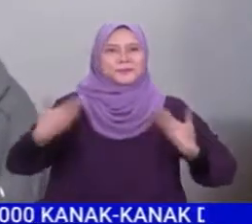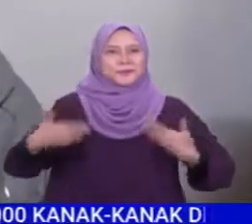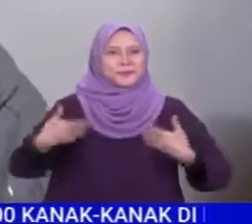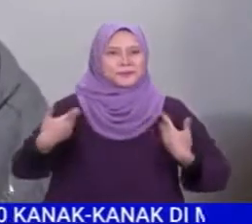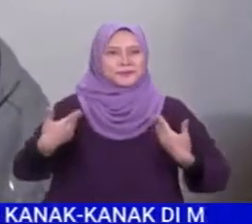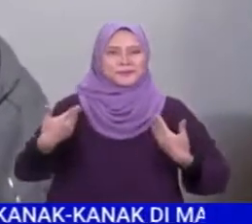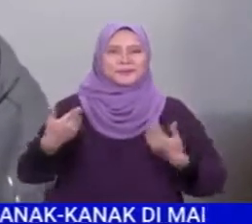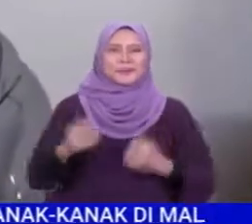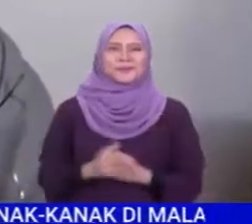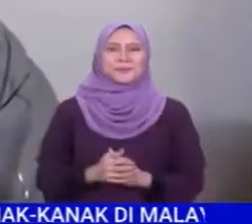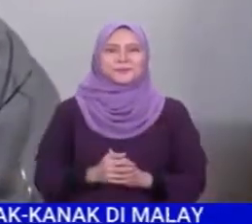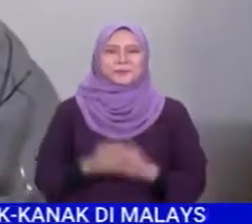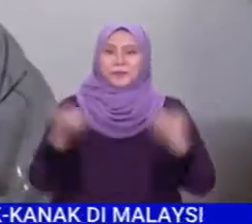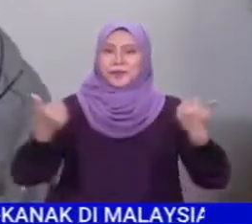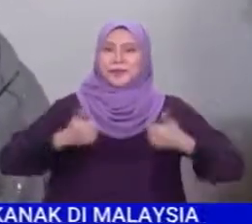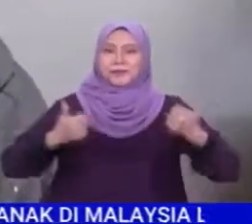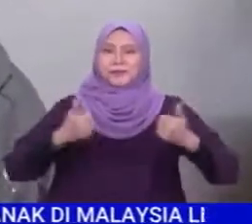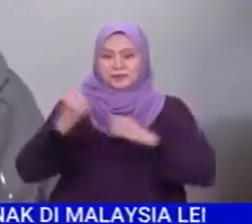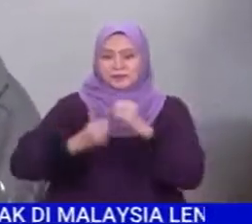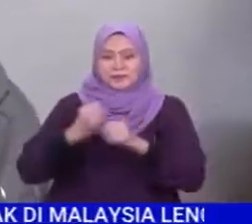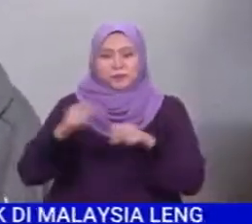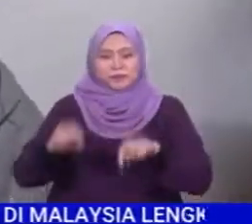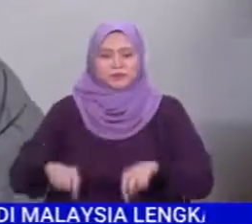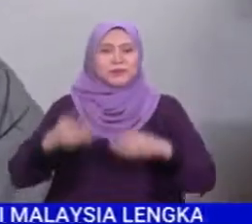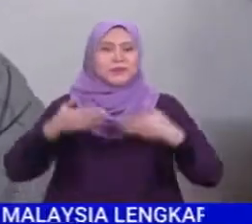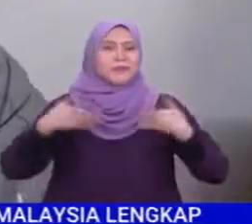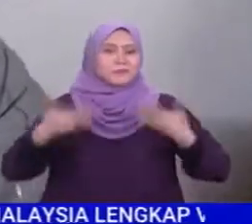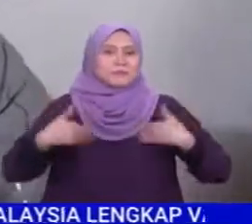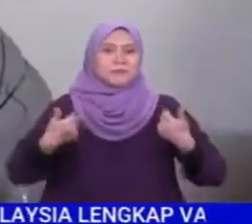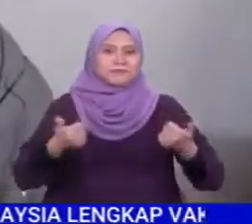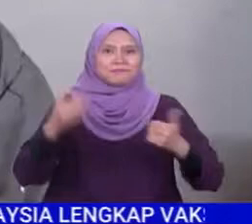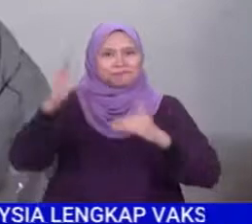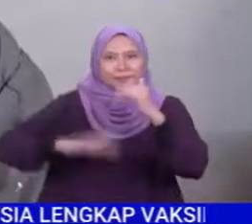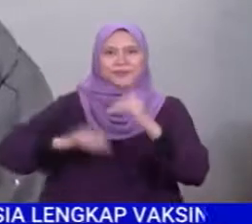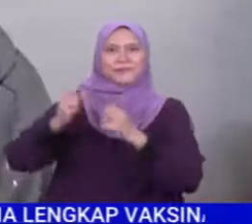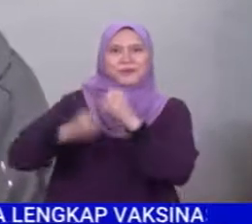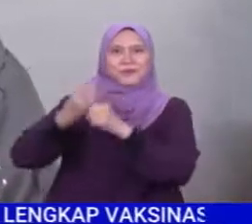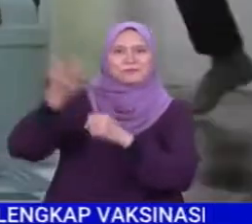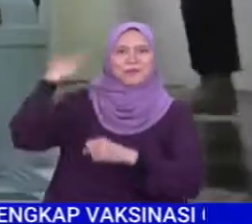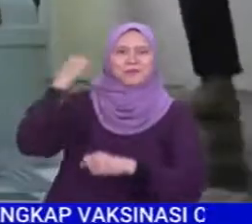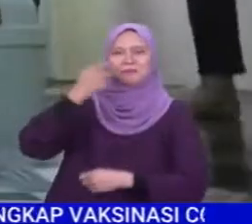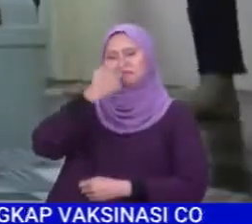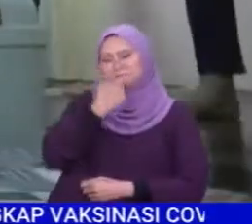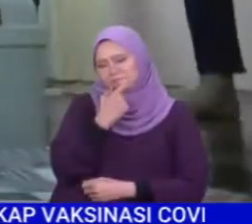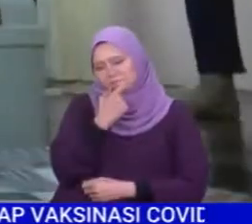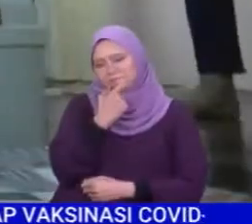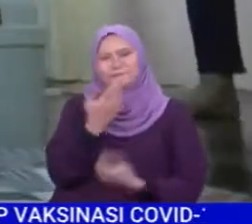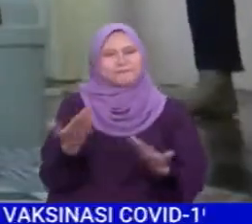dengan tahun hari raya tahun ini. Kami lebih gembira daripada tahun lepas lah. Alhamdulillah.